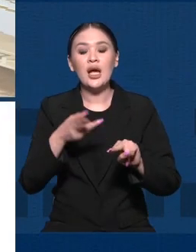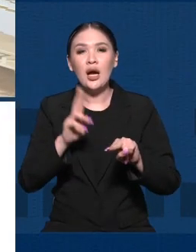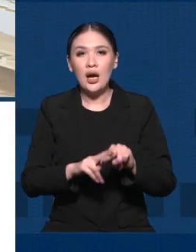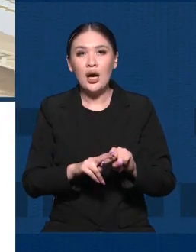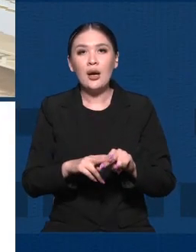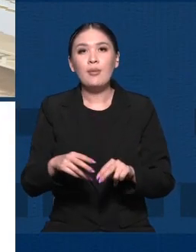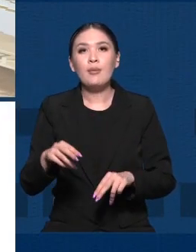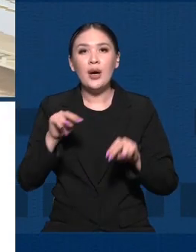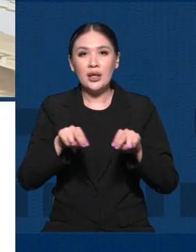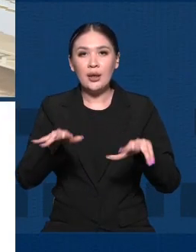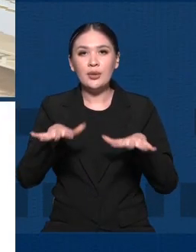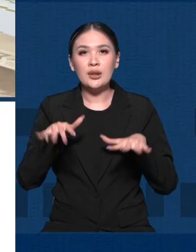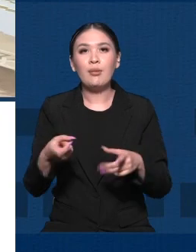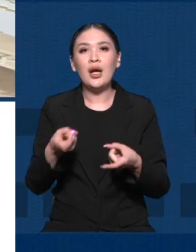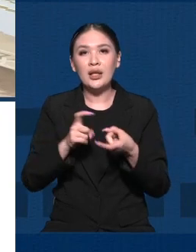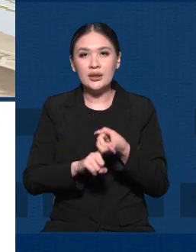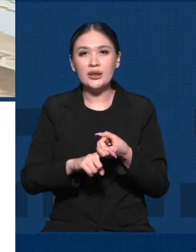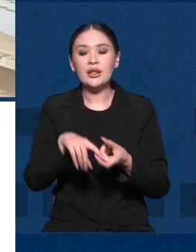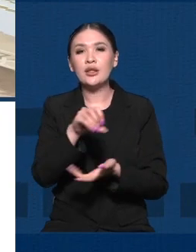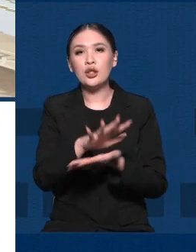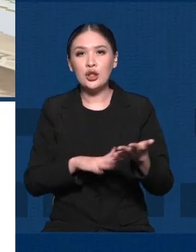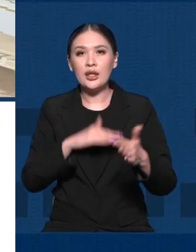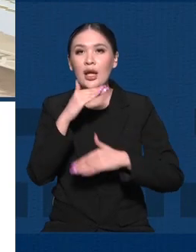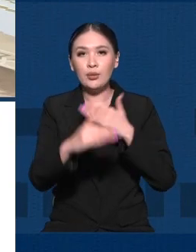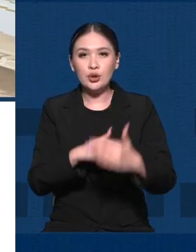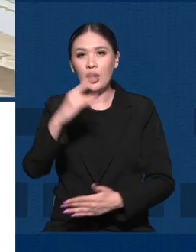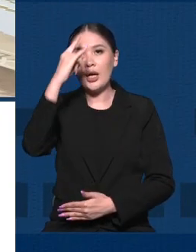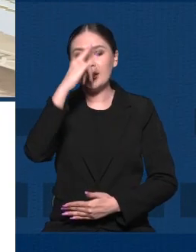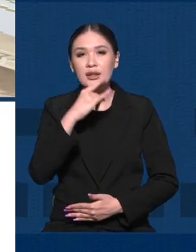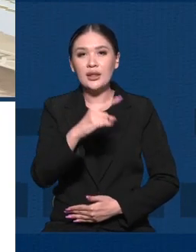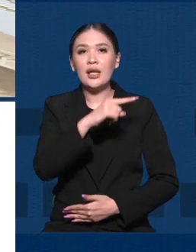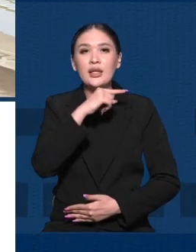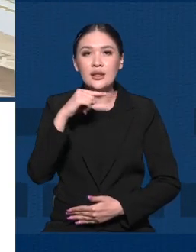аясында парламентаралық байланыстарды одан әрі нығайтуға және Қазақстан мен